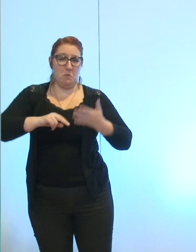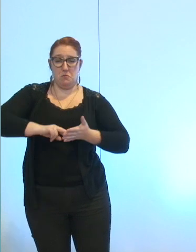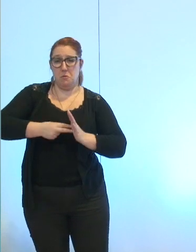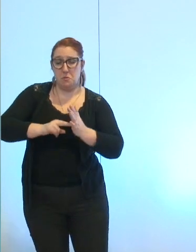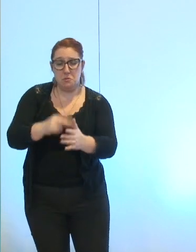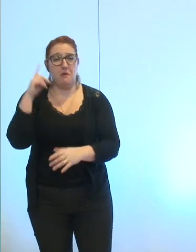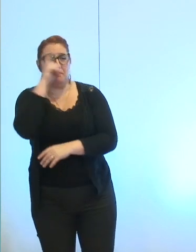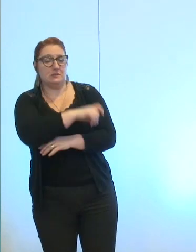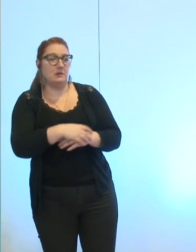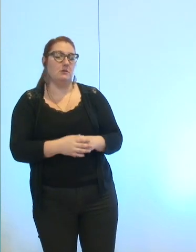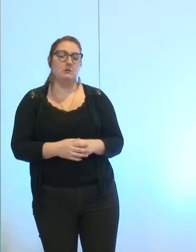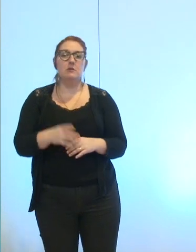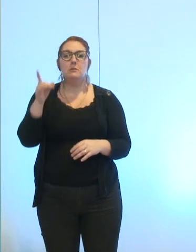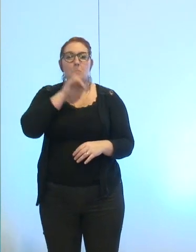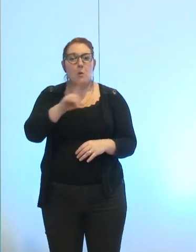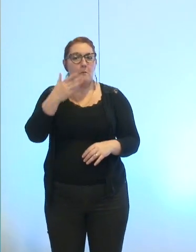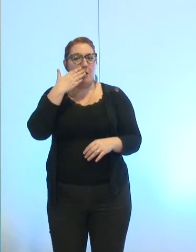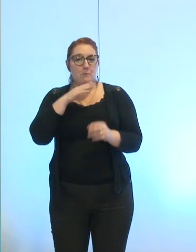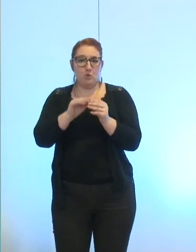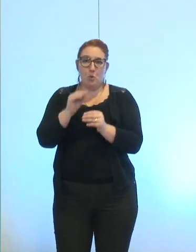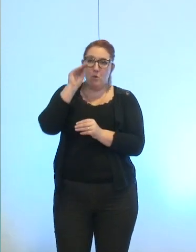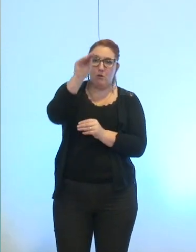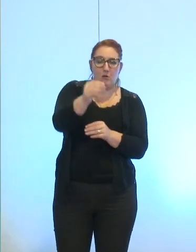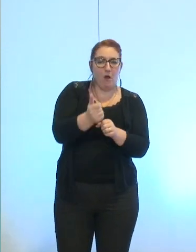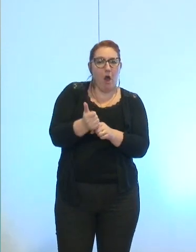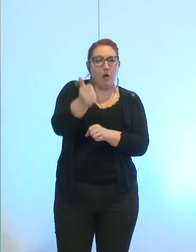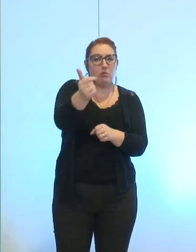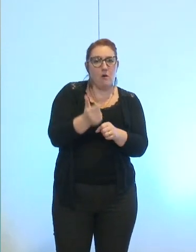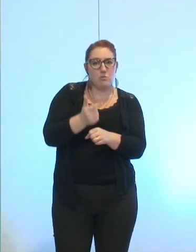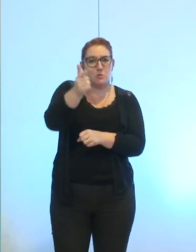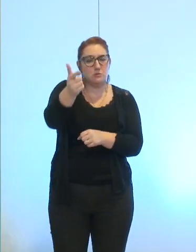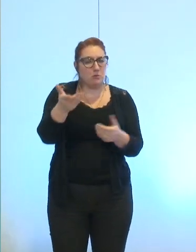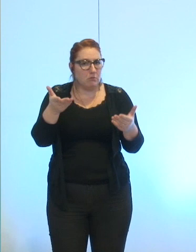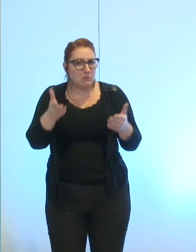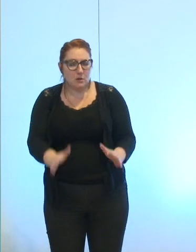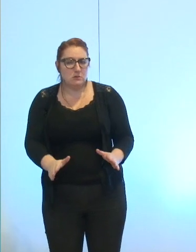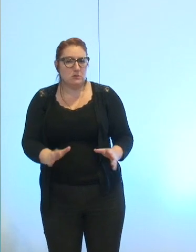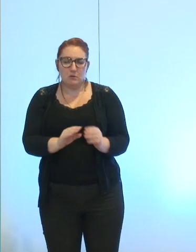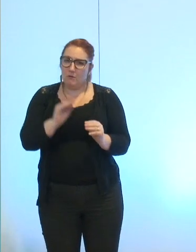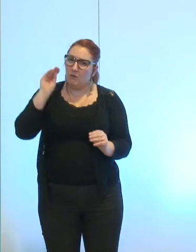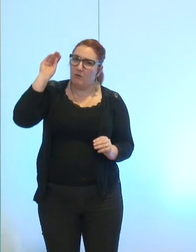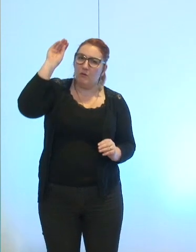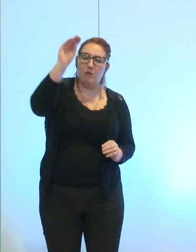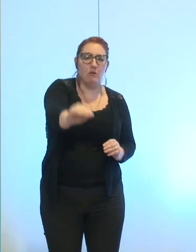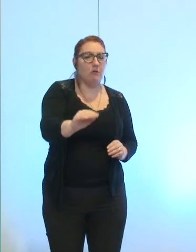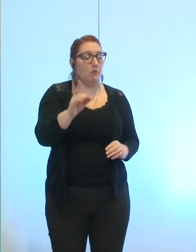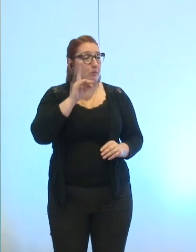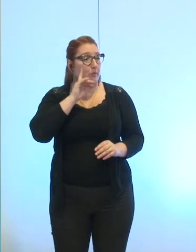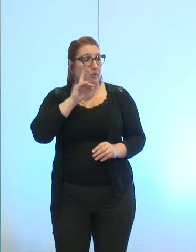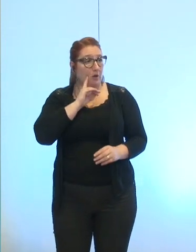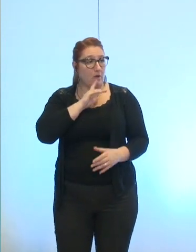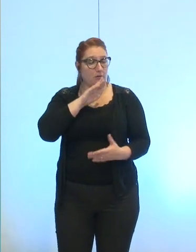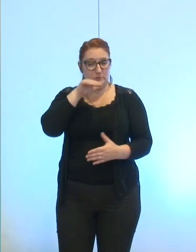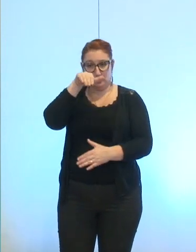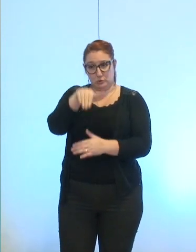été plus constructif de différer de un ou 2 ans cette décision d'autant que nous étions ce soir le d'autant que